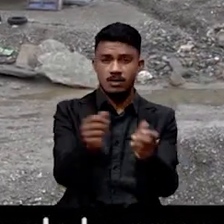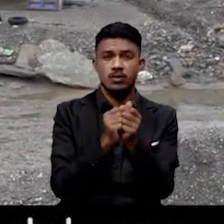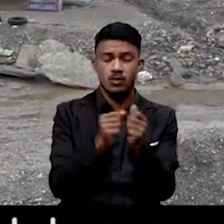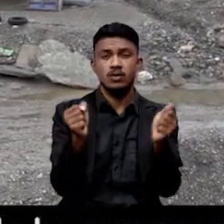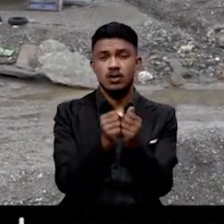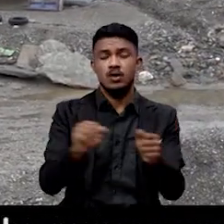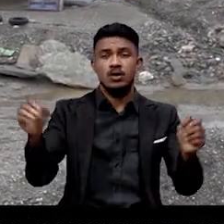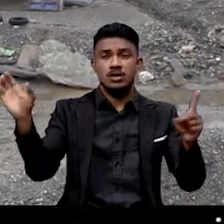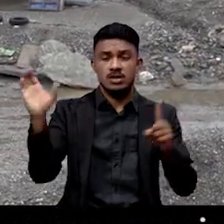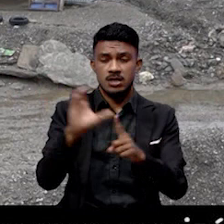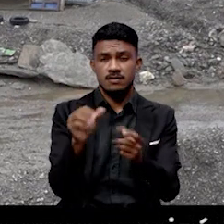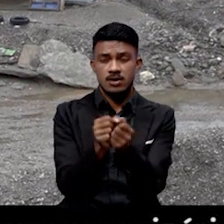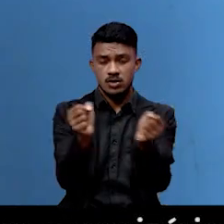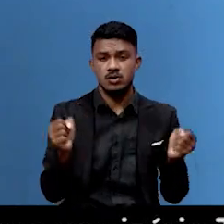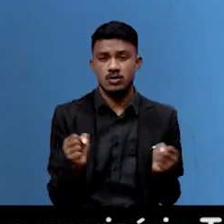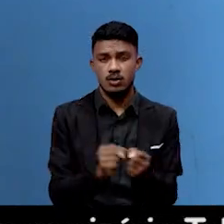ba preven